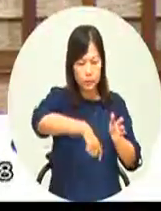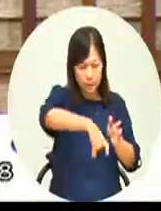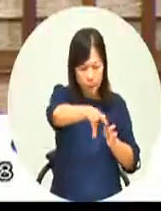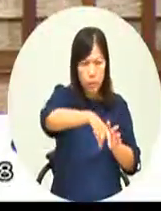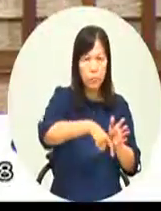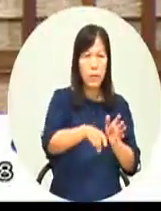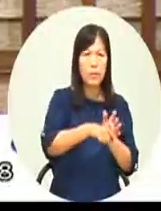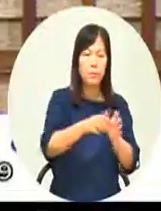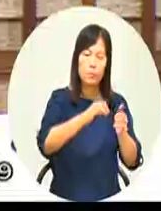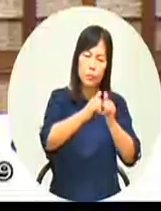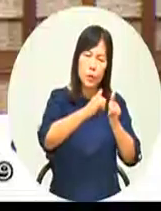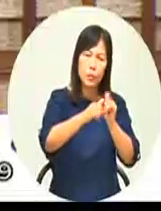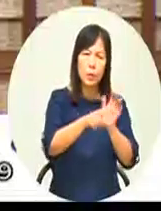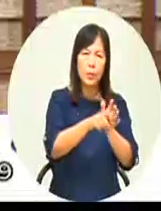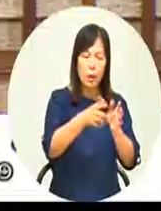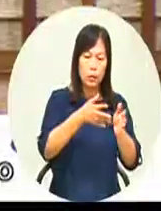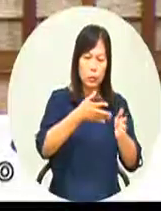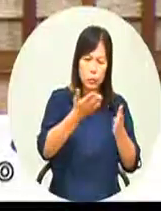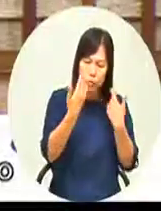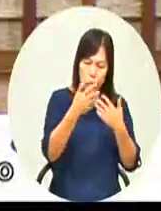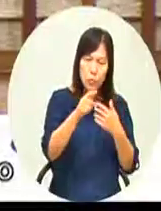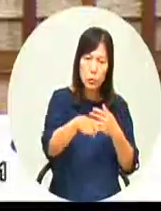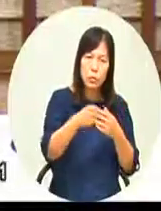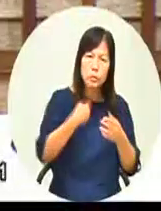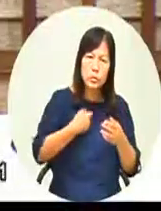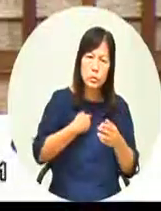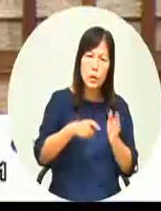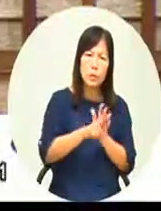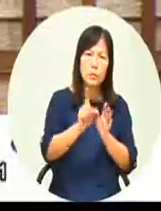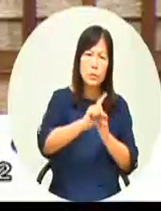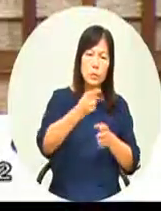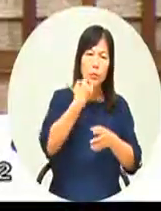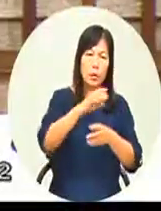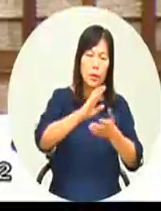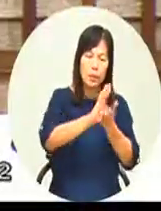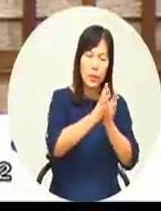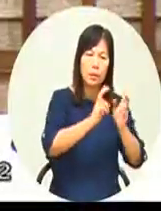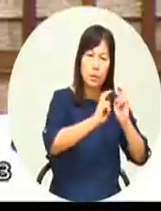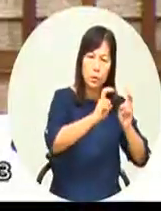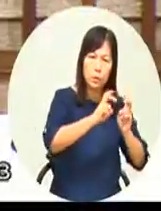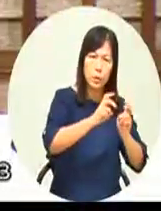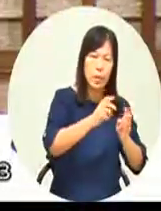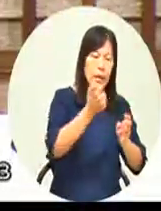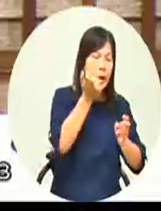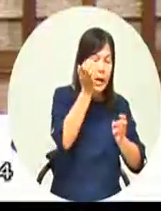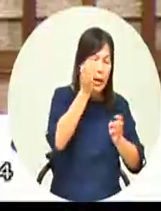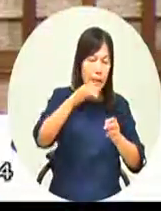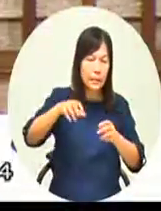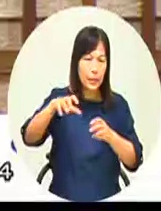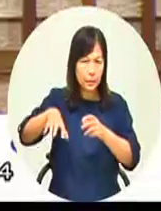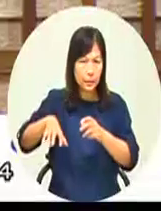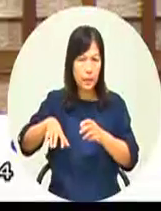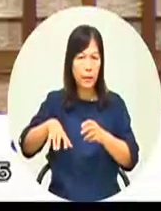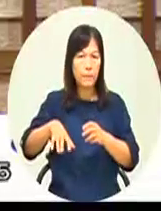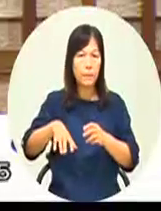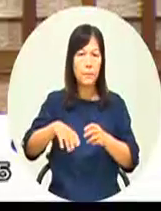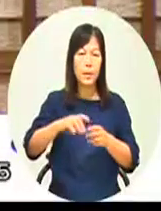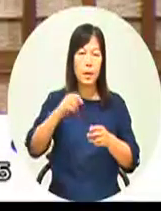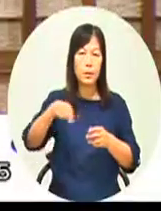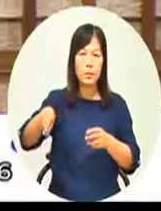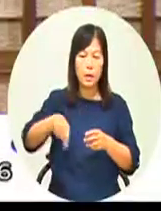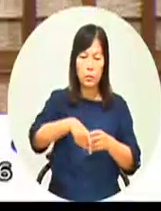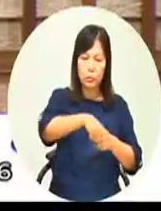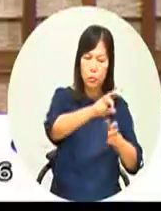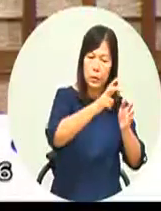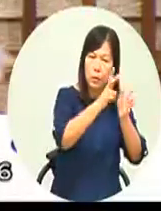市民朋友只要很清楚的知道他什么时候可以搭乘捷运从冈山站搭乘从冈山的火